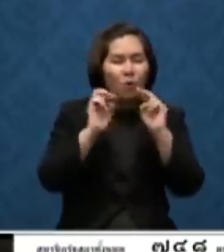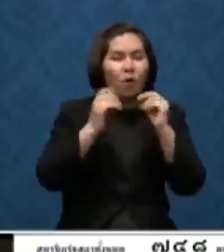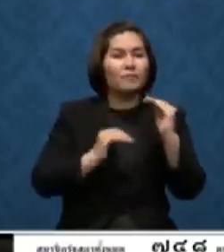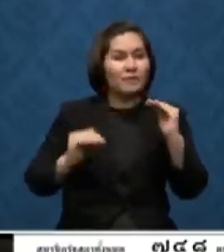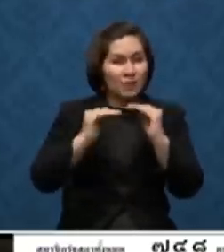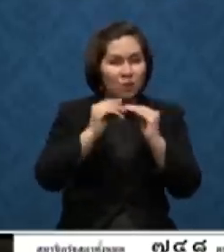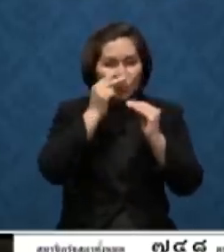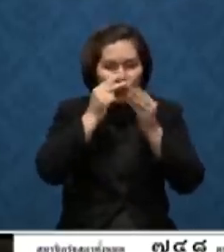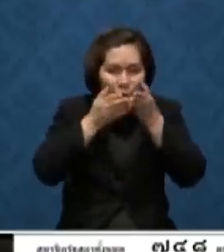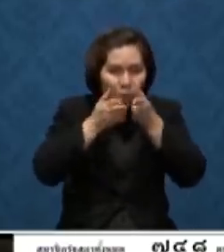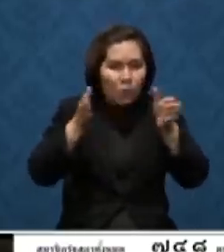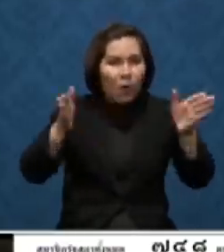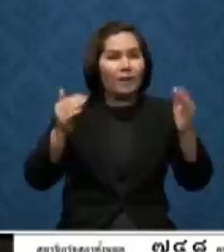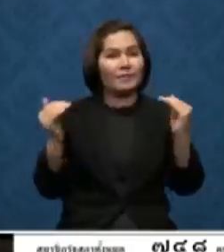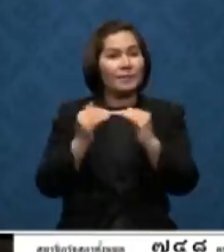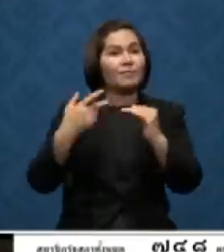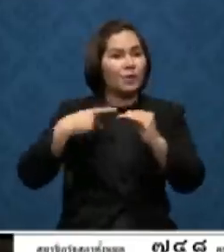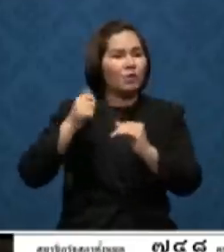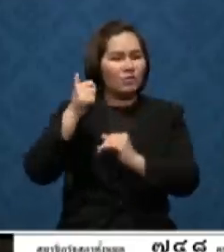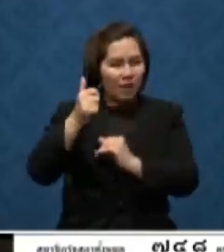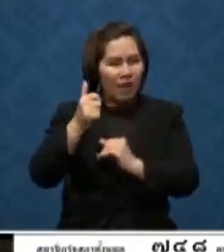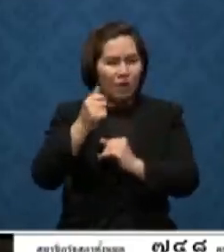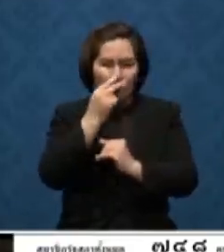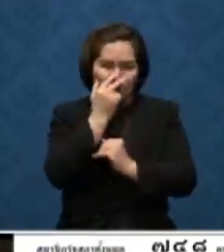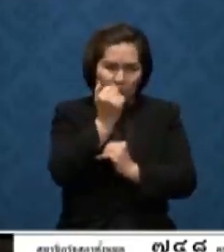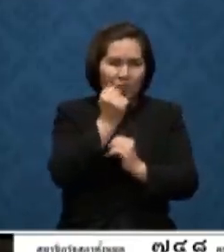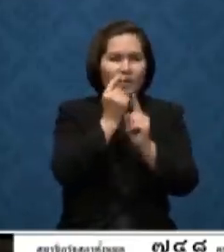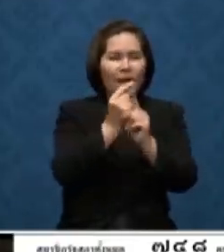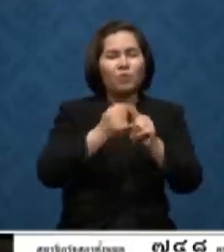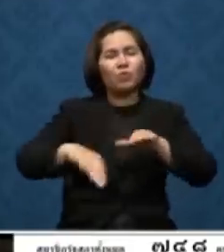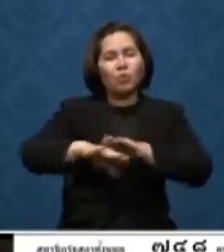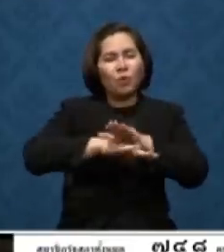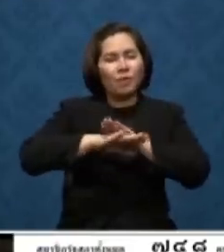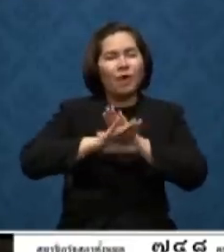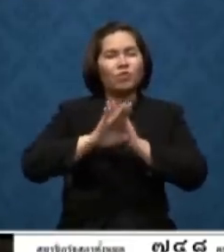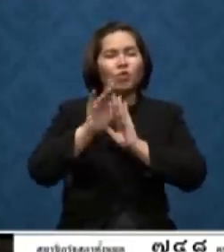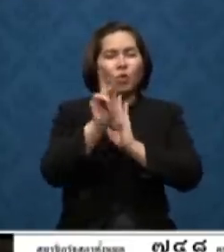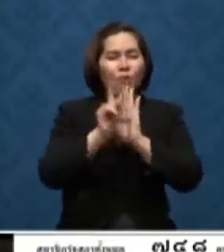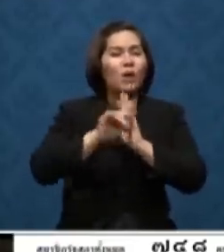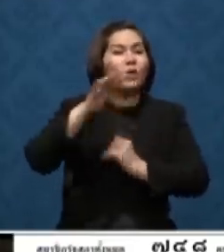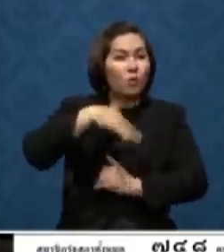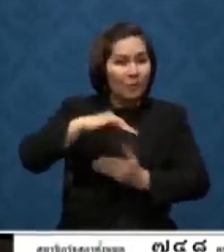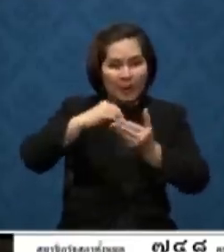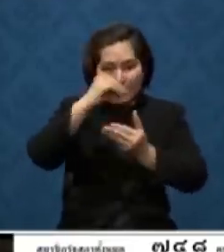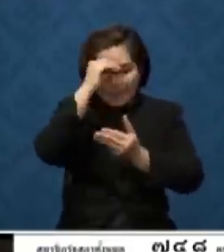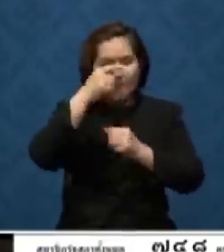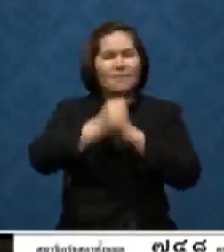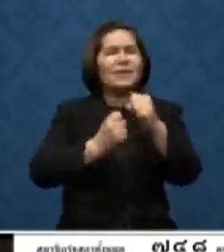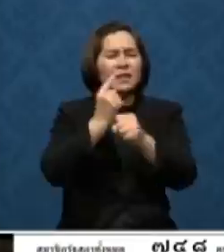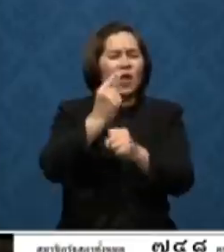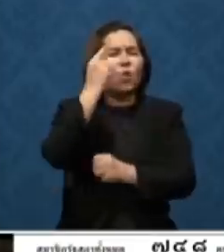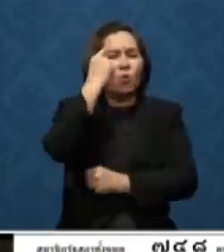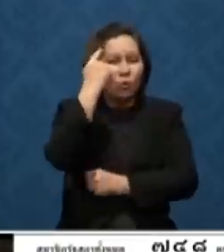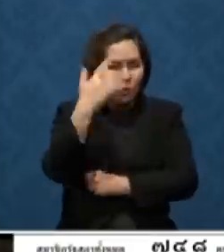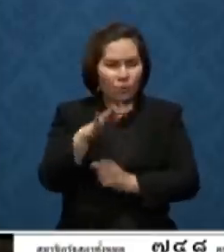ความอย่างกว้างขวางด้วยได้นะครับอันนี้เป็นหลักกฎหมายทั่วไปที่นักกฎหมายเรียนกฎหมายปีหนึ่งก็ทราบกันดีที